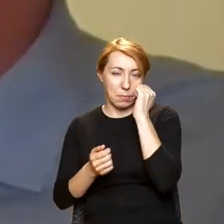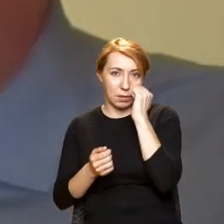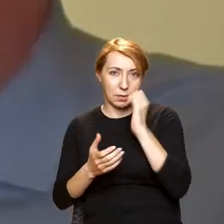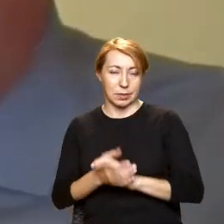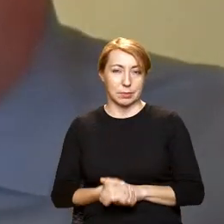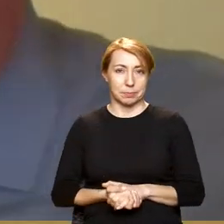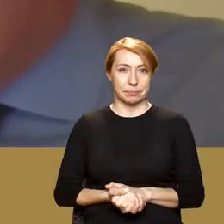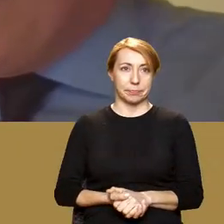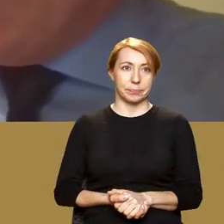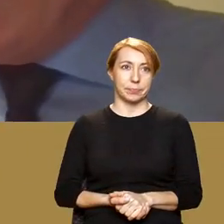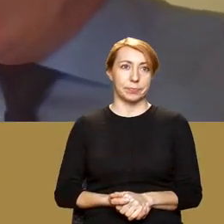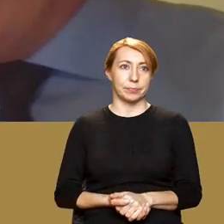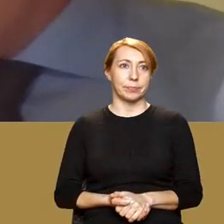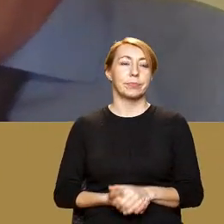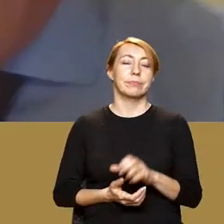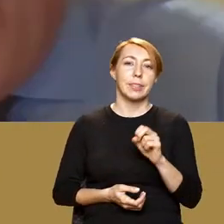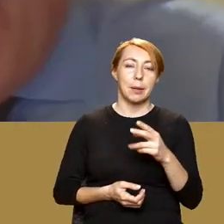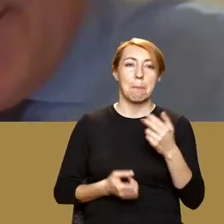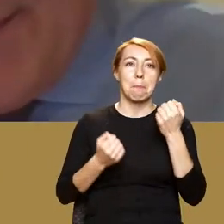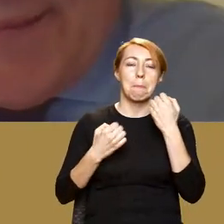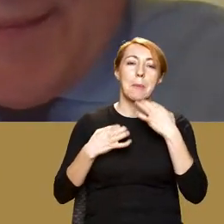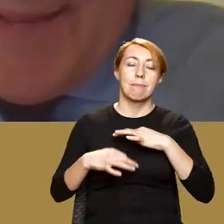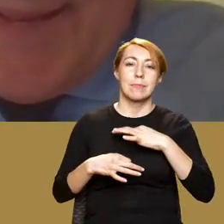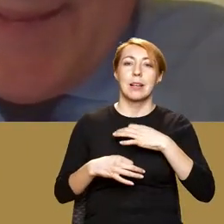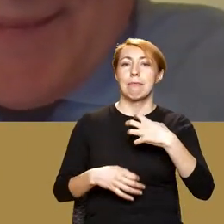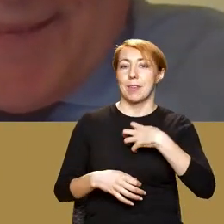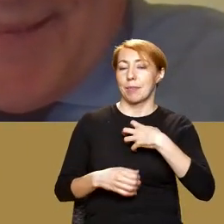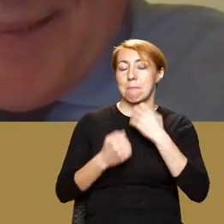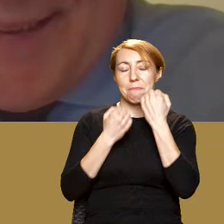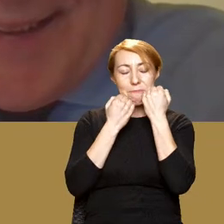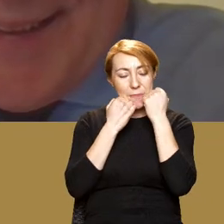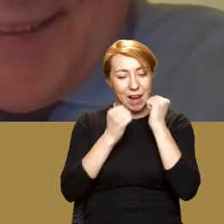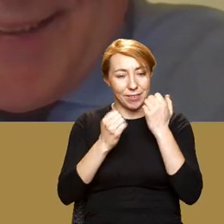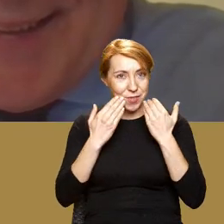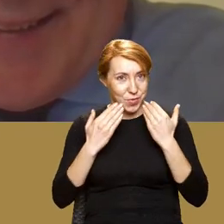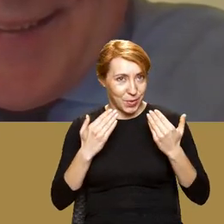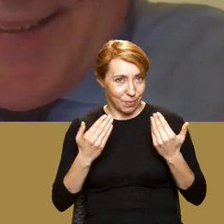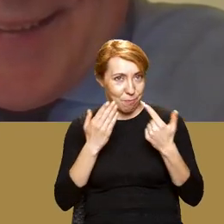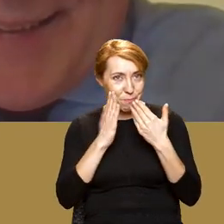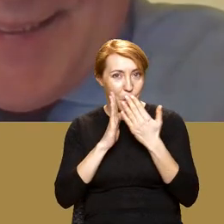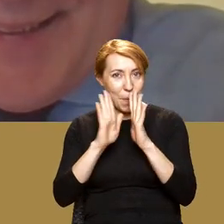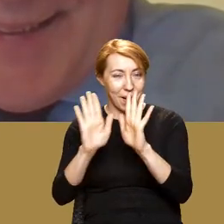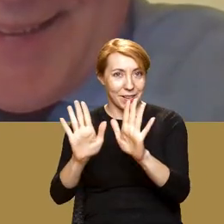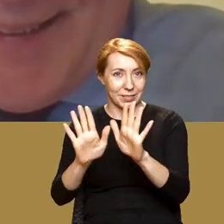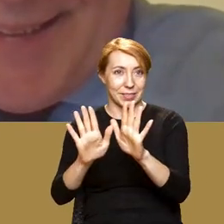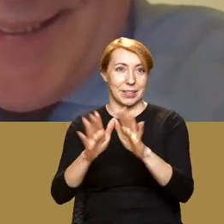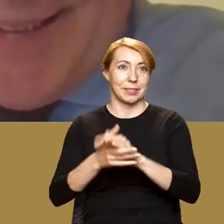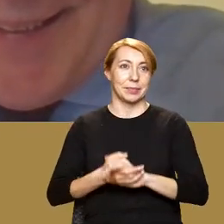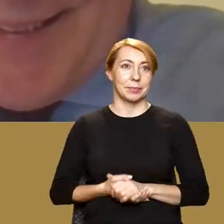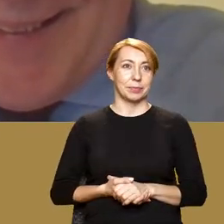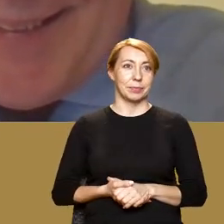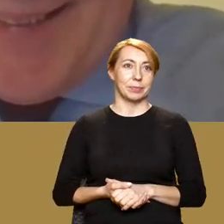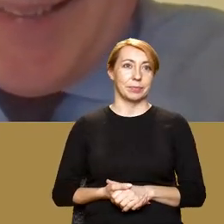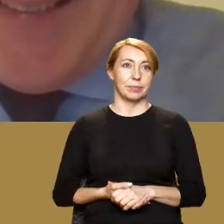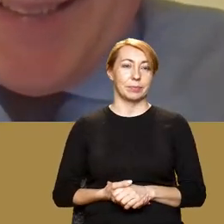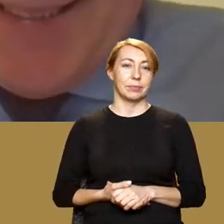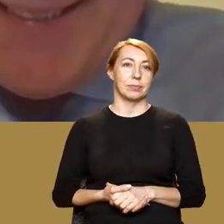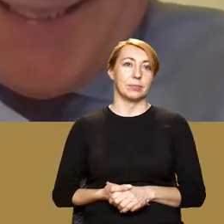jest. Tak jest. Panie dyrektorze, bardzo dziękujemy za pokazanie i za obecność.